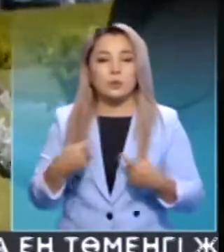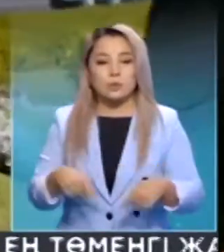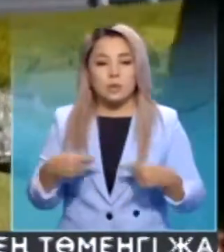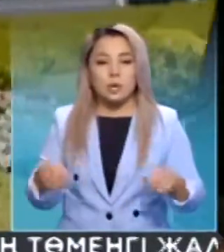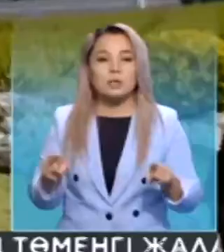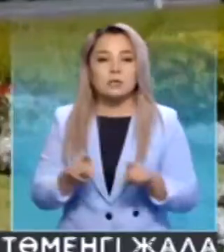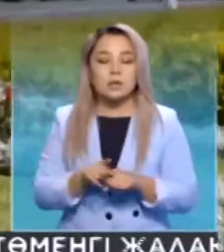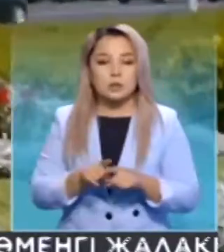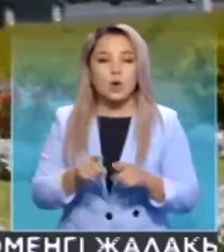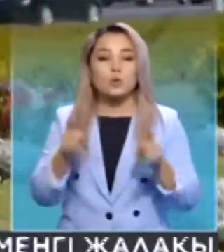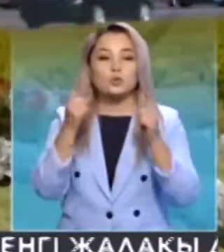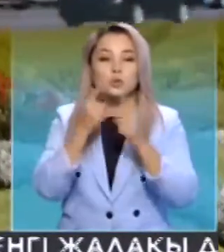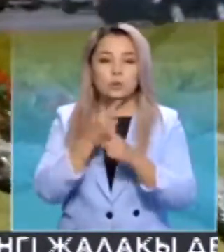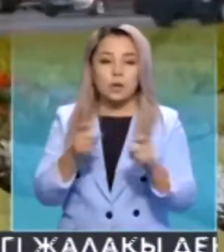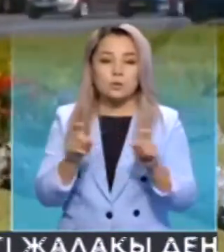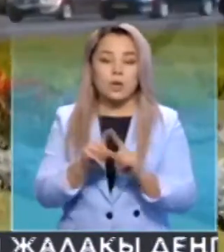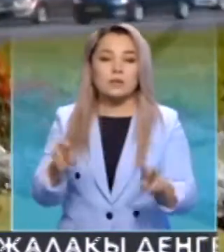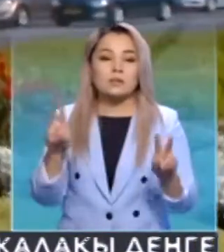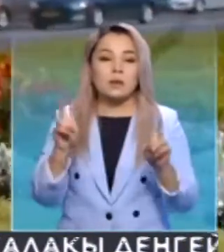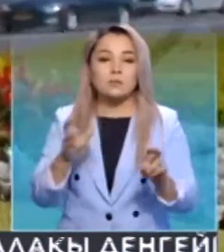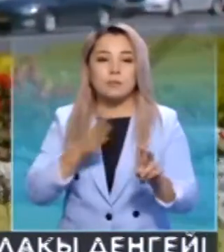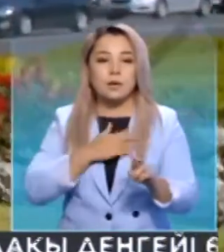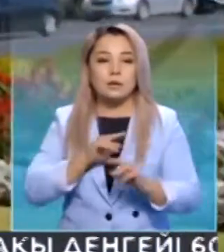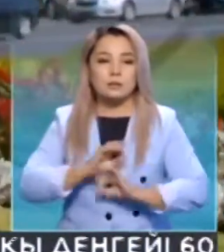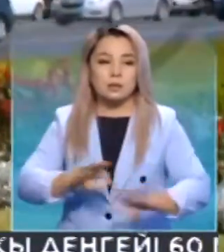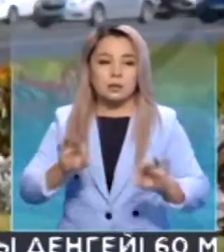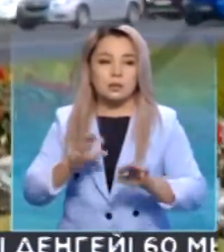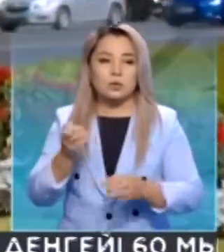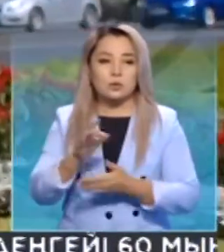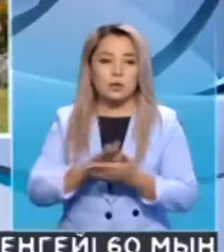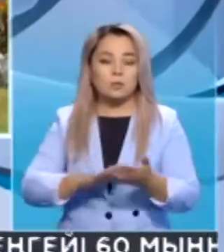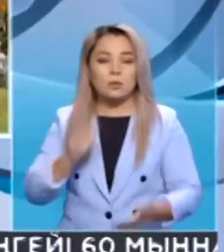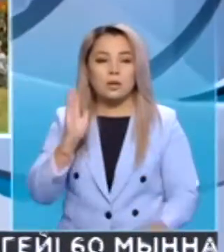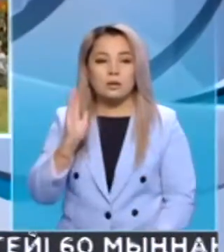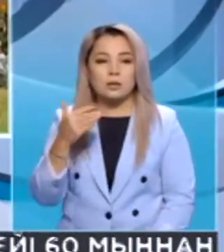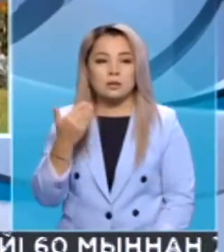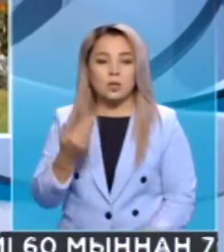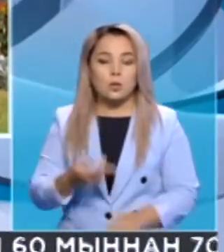осы жолдауға қатысты тақырыптарды менің әріптестерім айта жатар. Студия, менде осы.